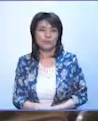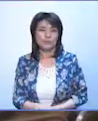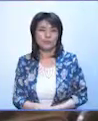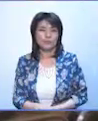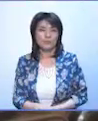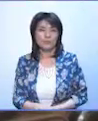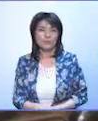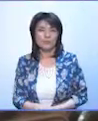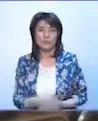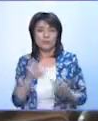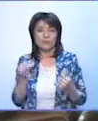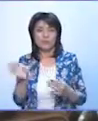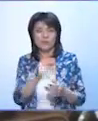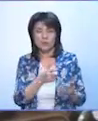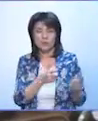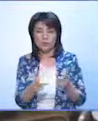10-минутная